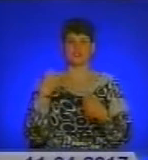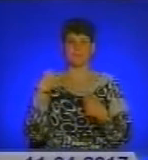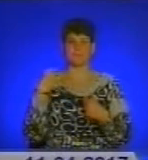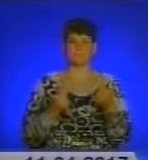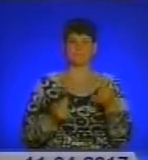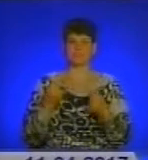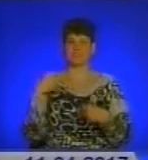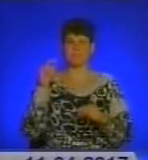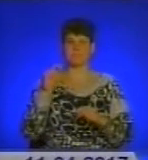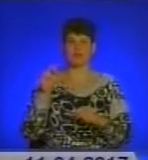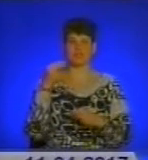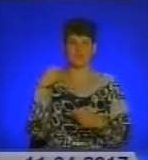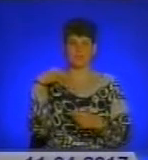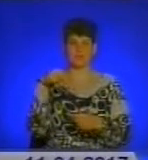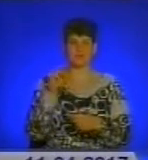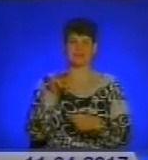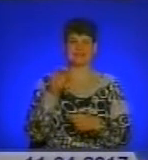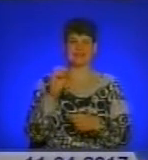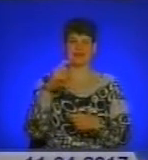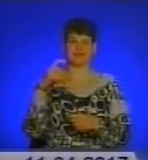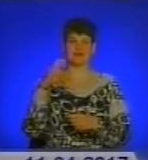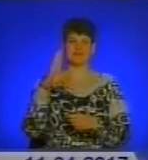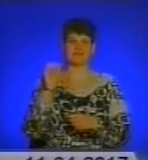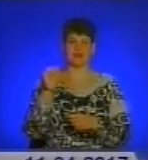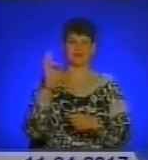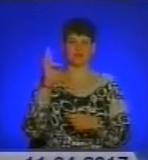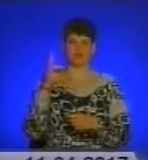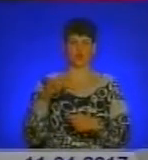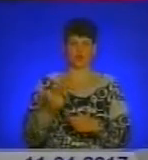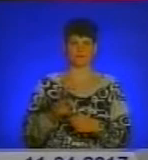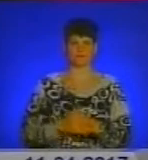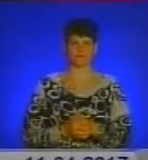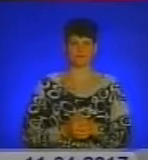регіонів України. За спортивними перипетіями стежила і наша знімальна група.